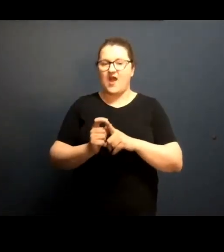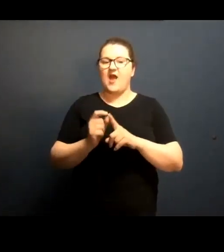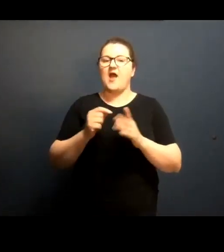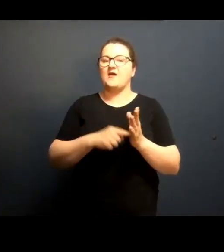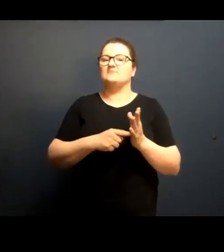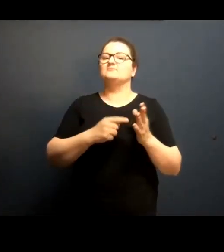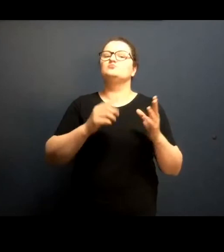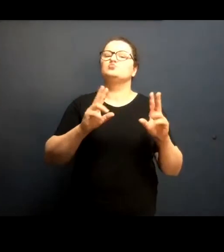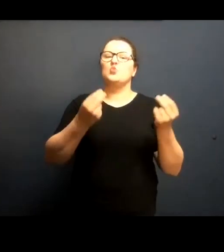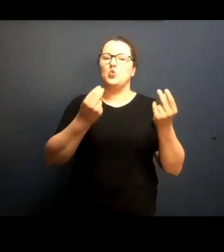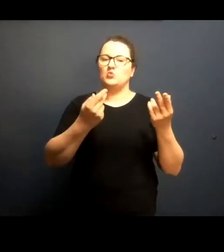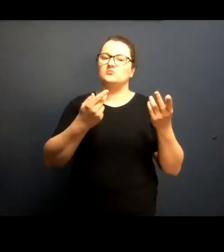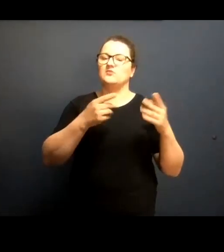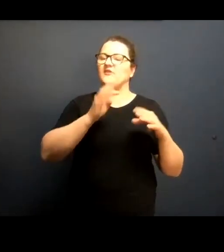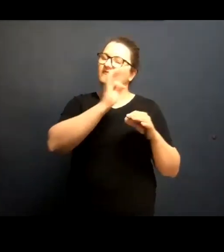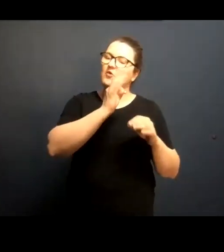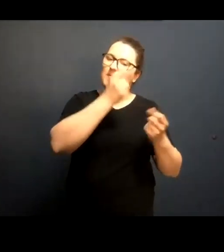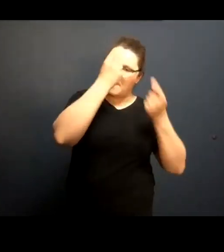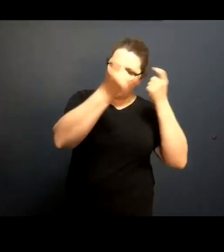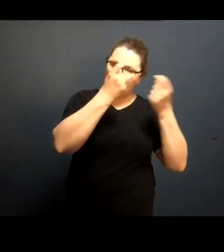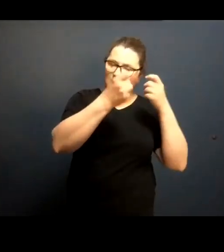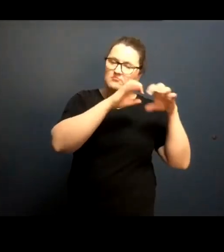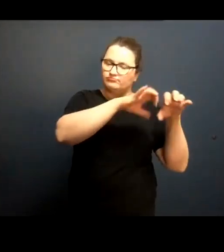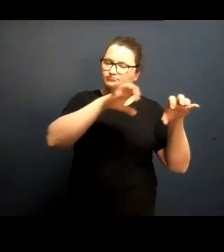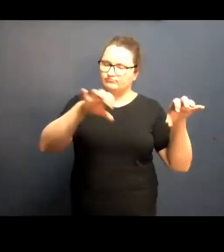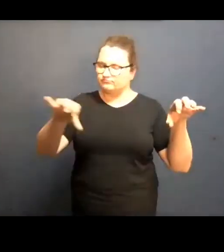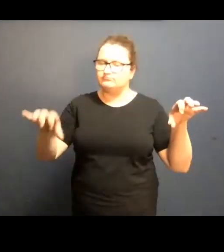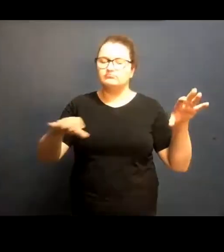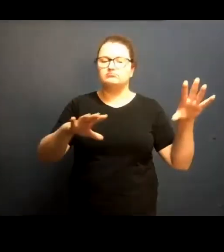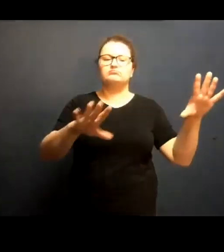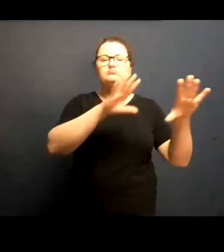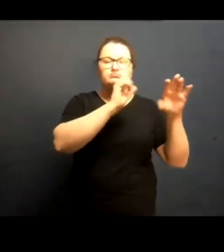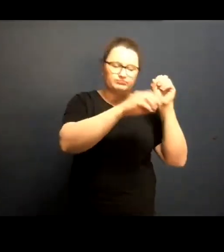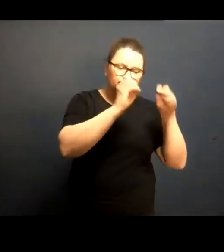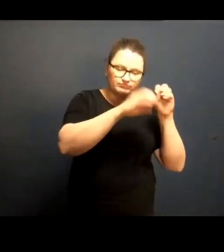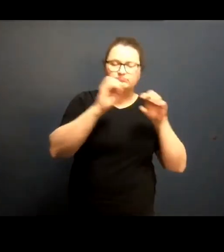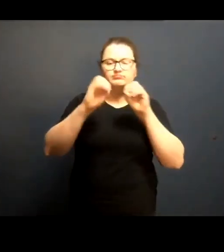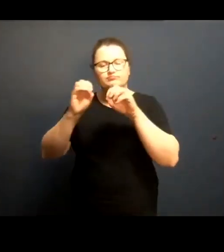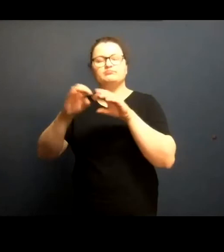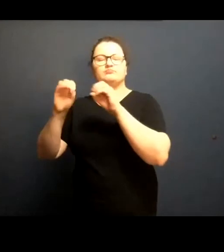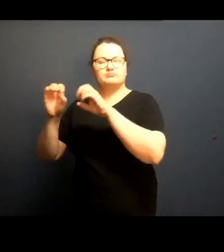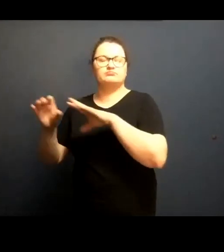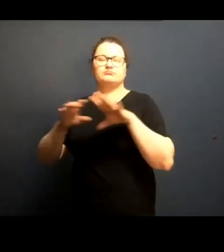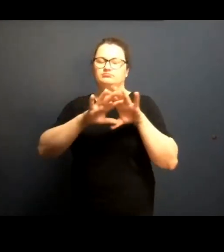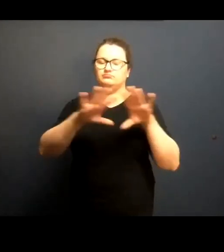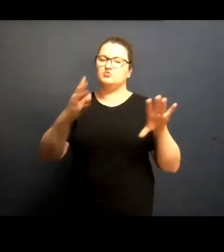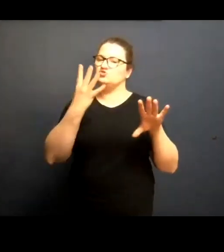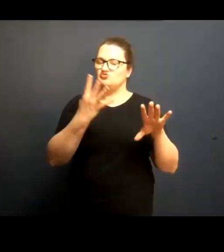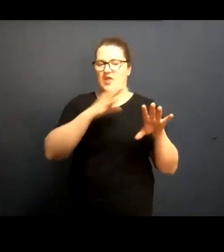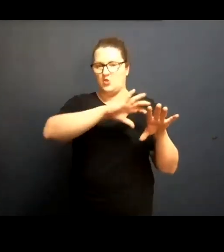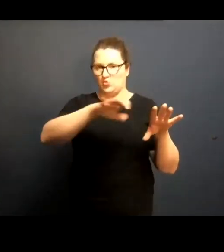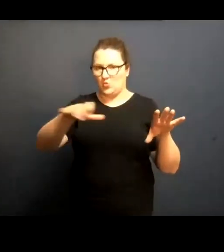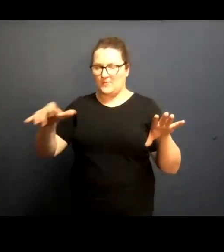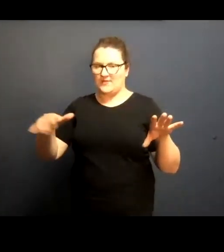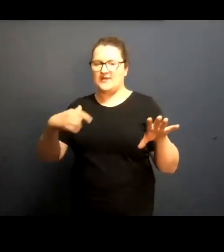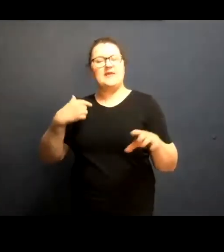spisane z takich map stworzonych w czterech niezależnych grupach. I zobaczcie, tutaj chciałabym zwrócić uwagę, ten warsztat był dla